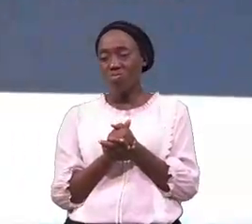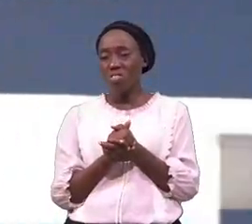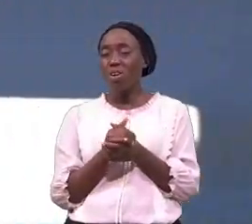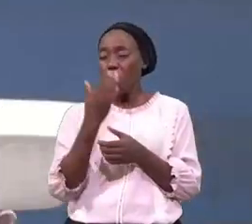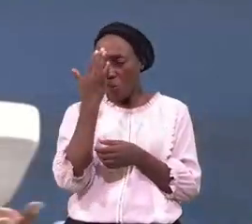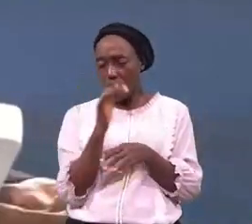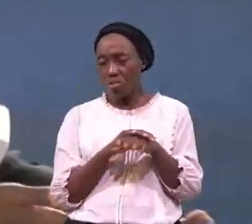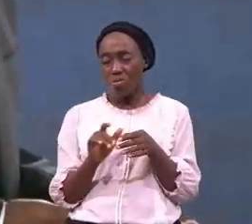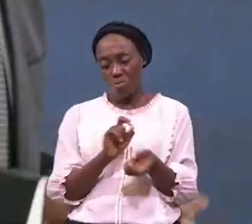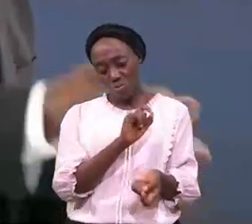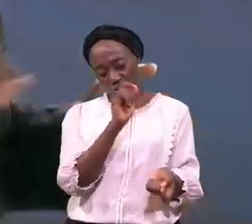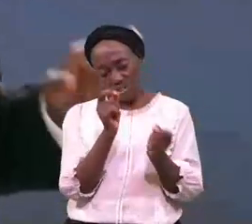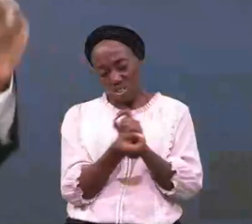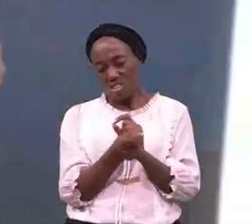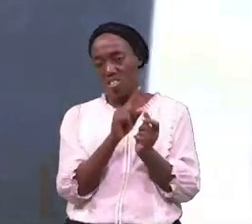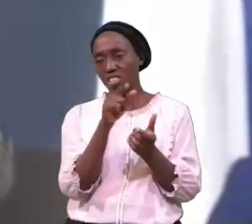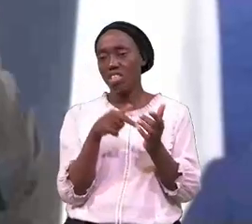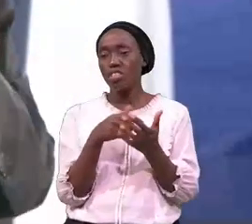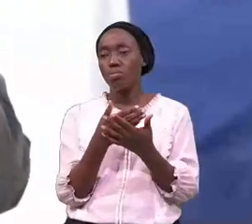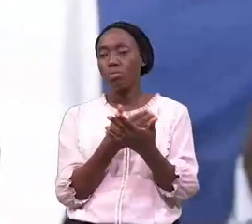Pourquoi ne pas revenir ce matin